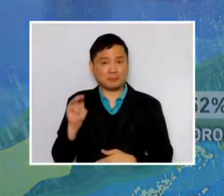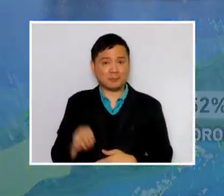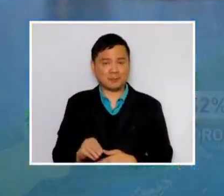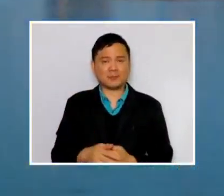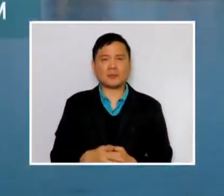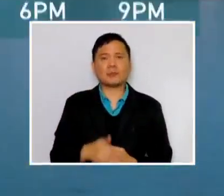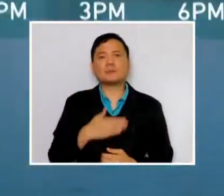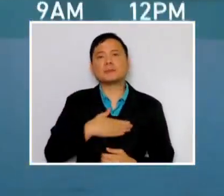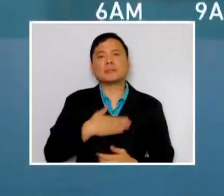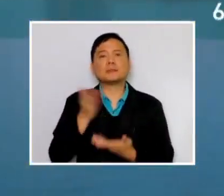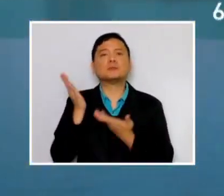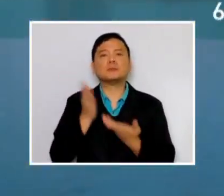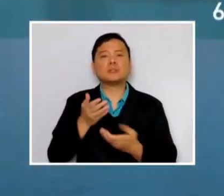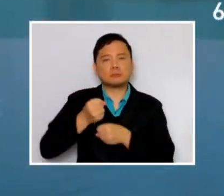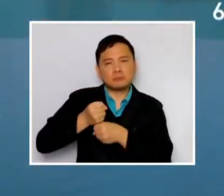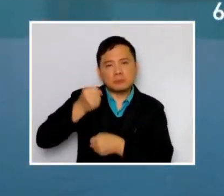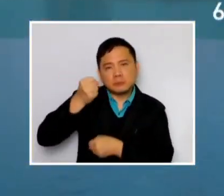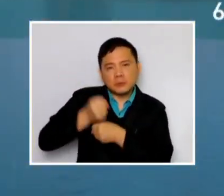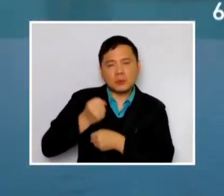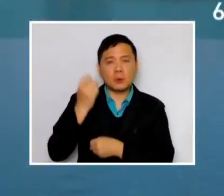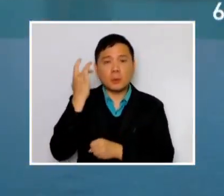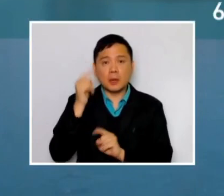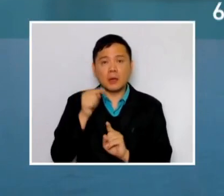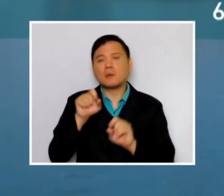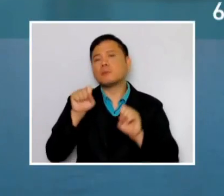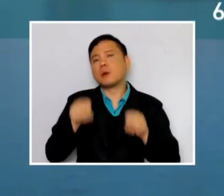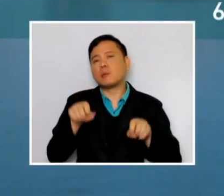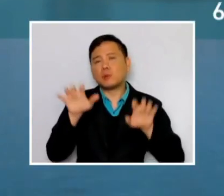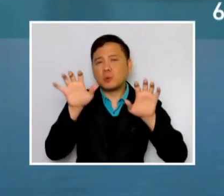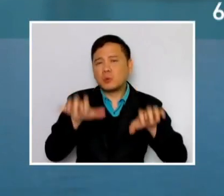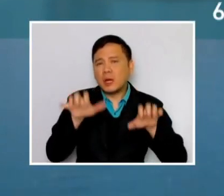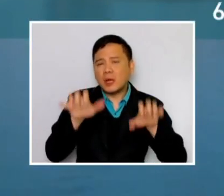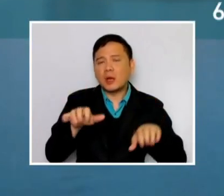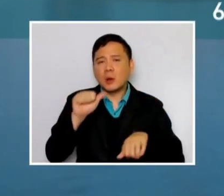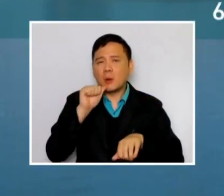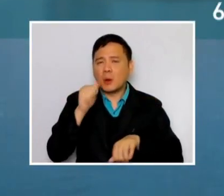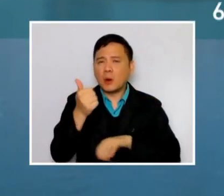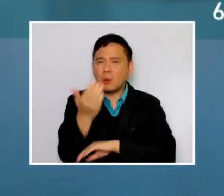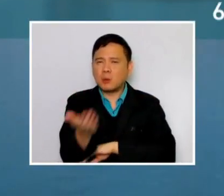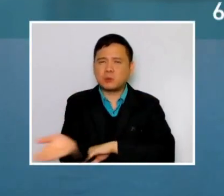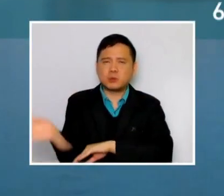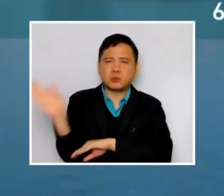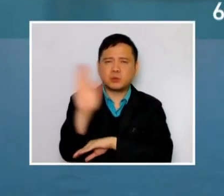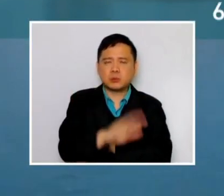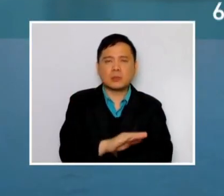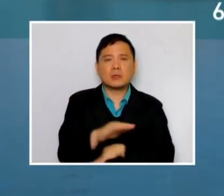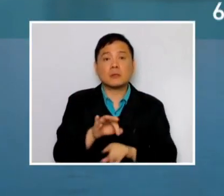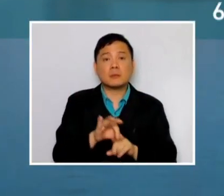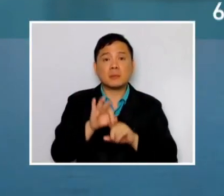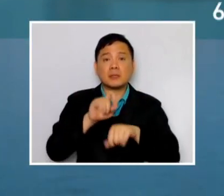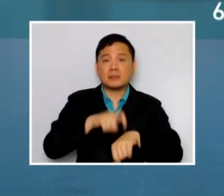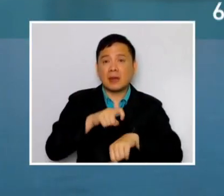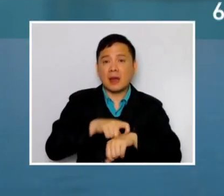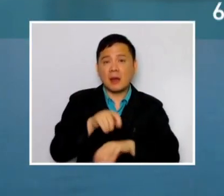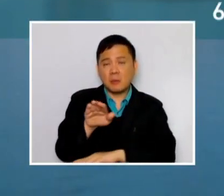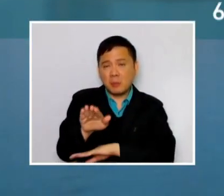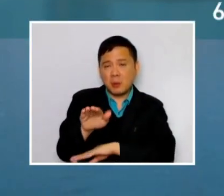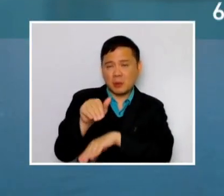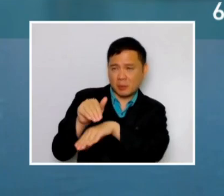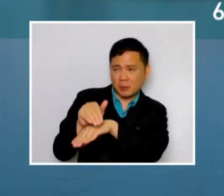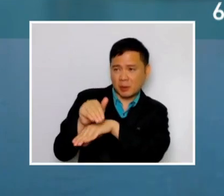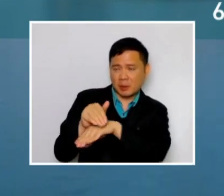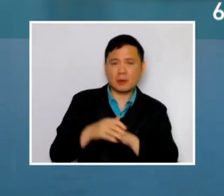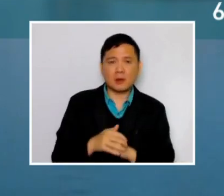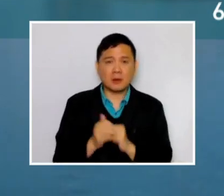magbaon ng payong dahil mataas ang tsansa ng pag-ulan buong araw, lalo sa bandang tanghali at sa gabi na pwedeng